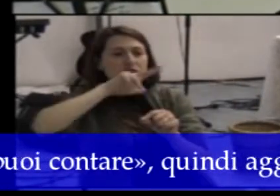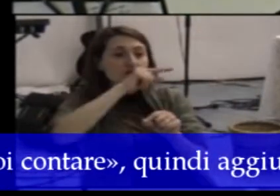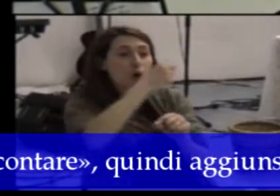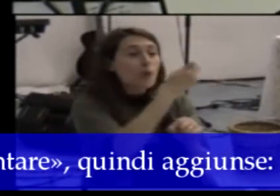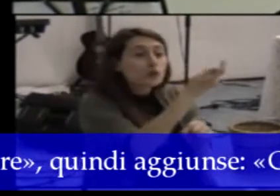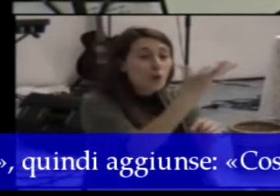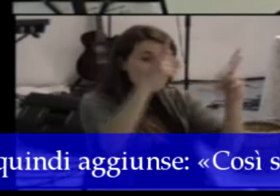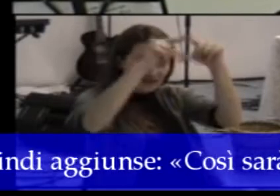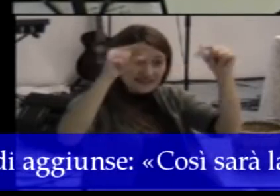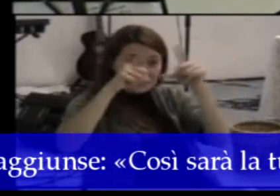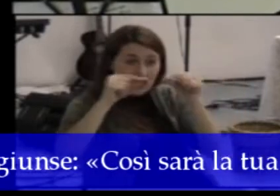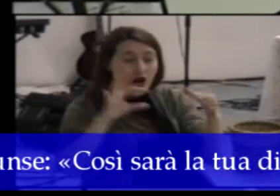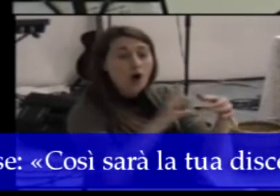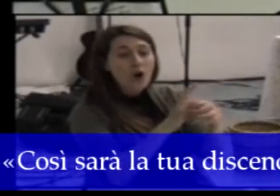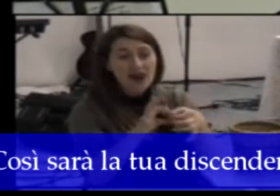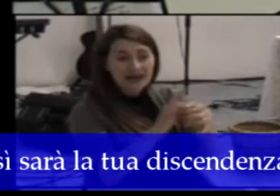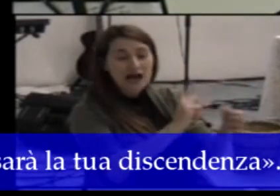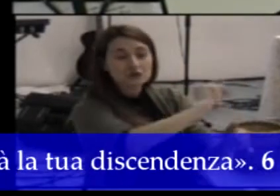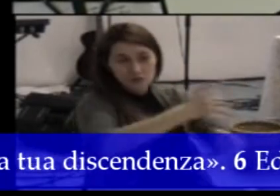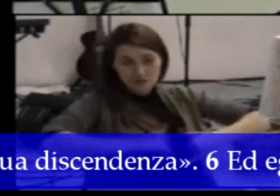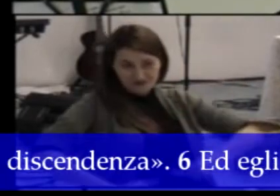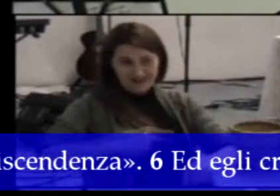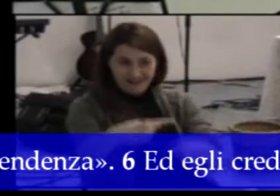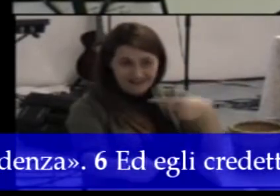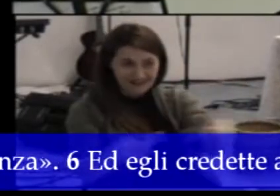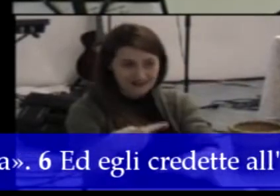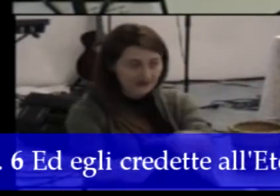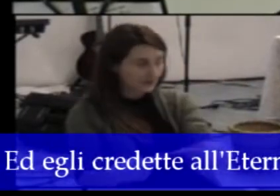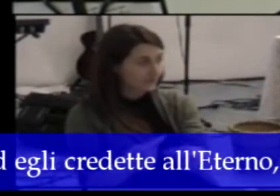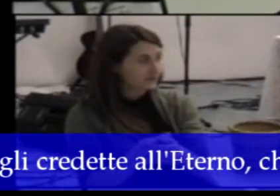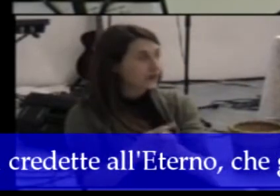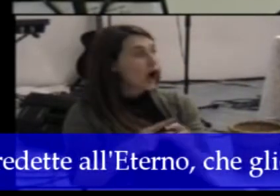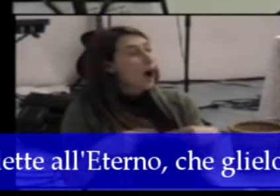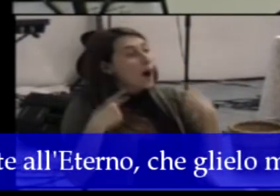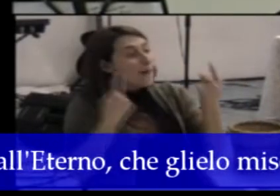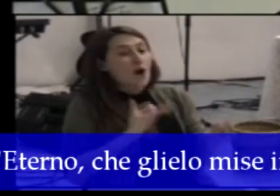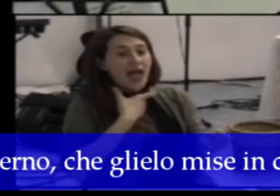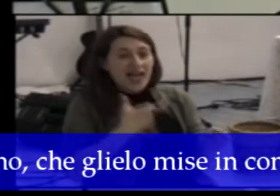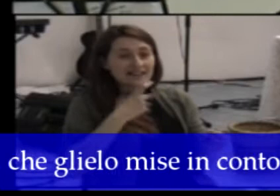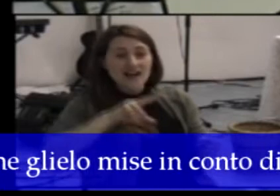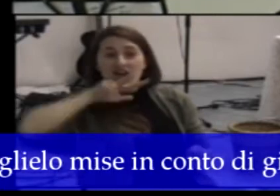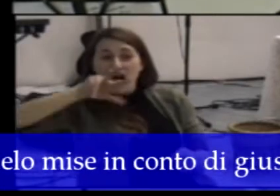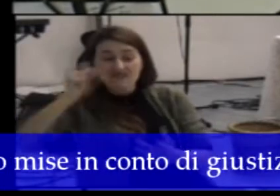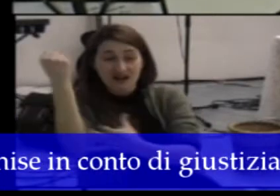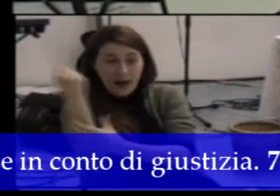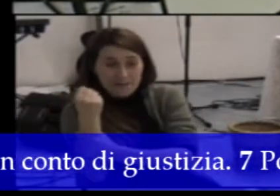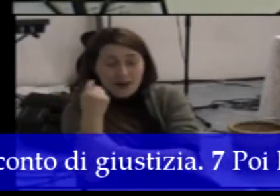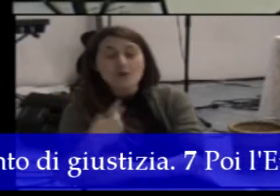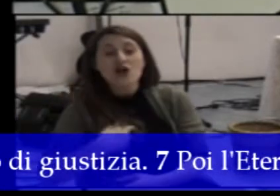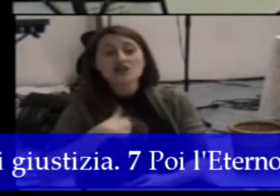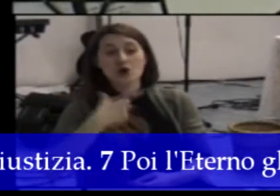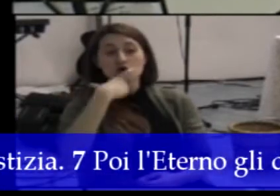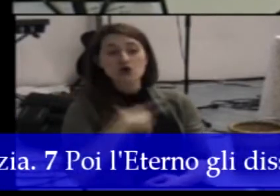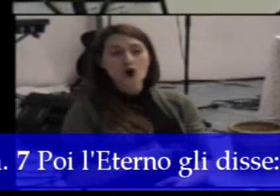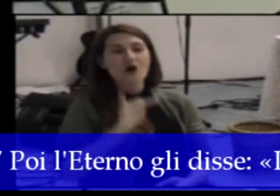credette all'Eterno, che glielo mise in conto di giustizia. Poi l'Eterno gli disse: io sono l'Eterno che ti ho fatto uscire